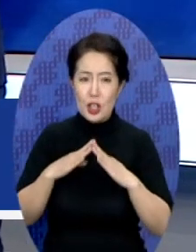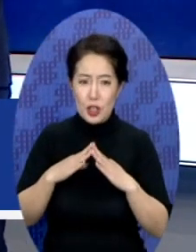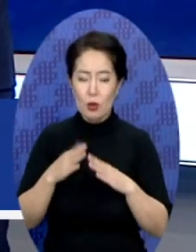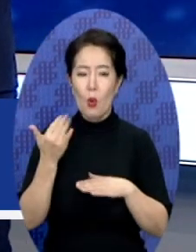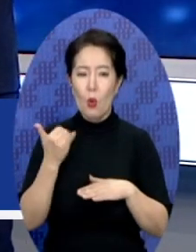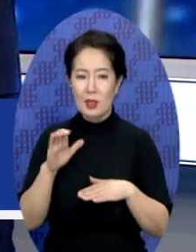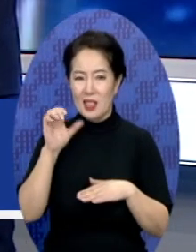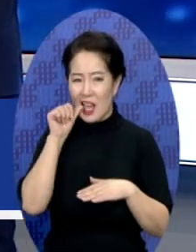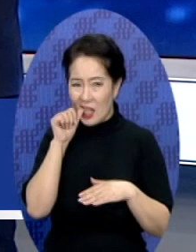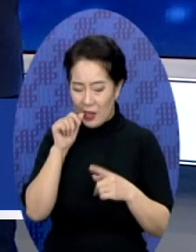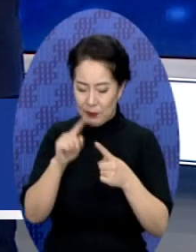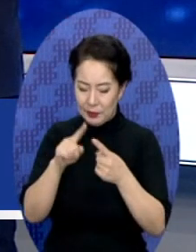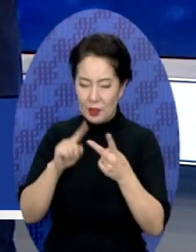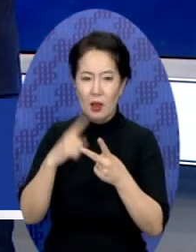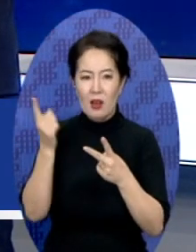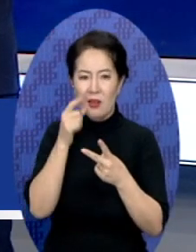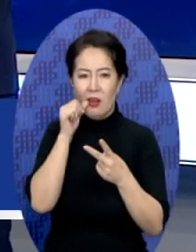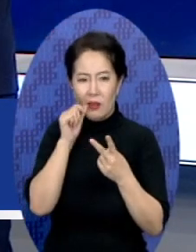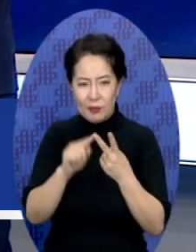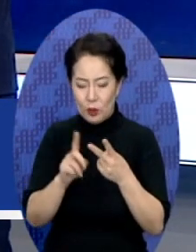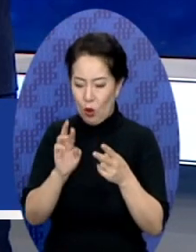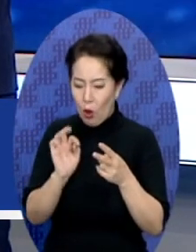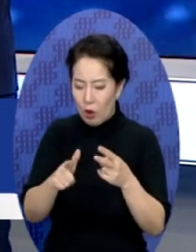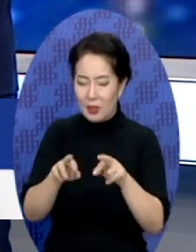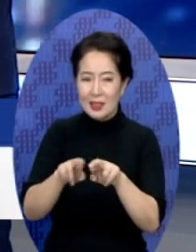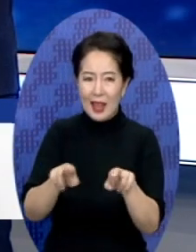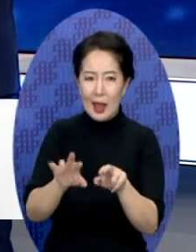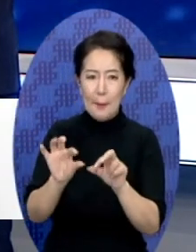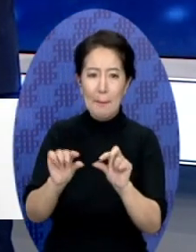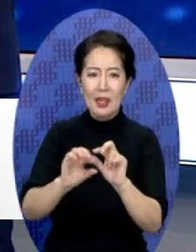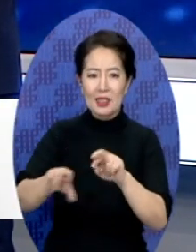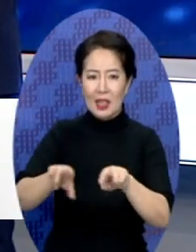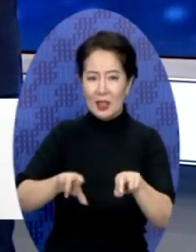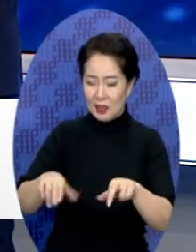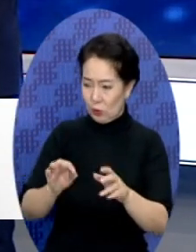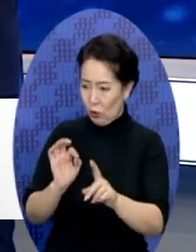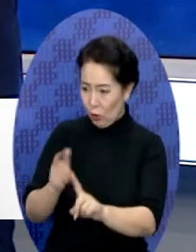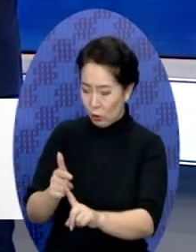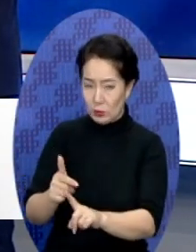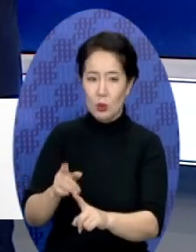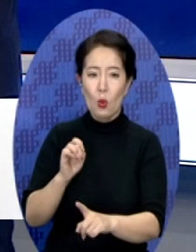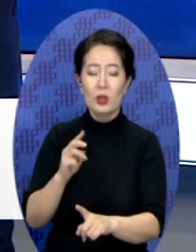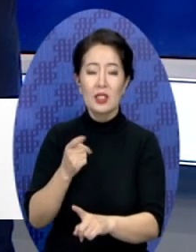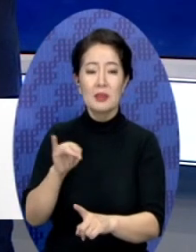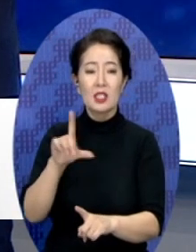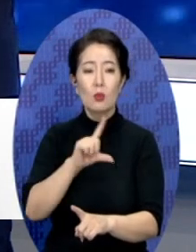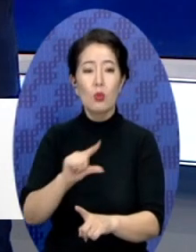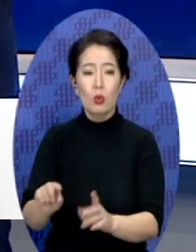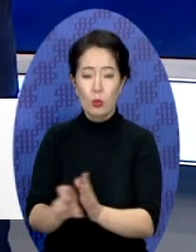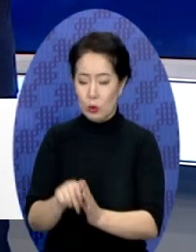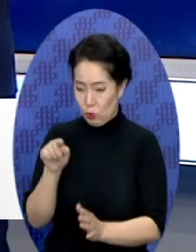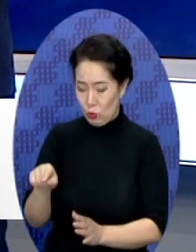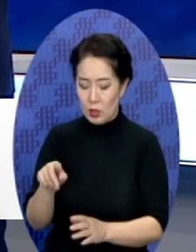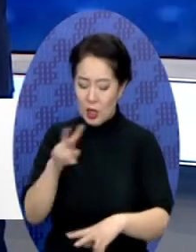усны хэмнэлт, эрчим хүчний хэмнэлтэд их зам хогоо ангилан явж чадах юм бол энэ хөдөлмжийн хийг бууруулах нэг одоо боломж одоо хөлбөр юма гэдэг зүйлийг бол